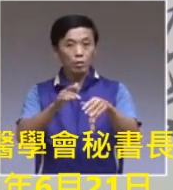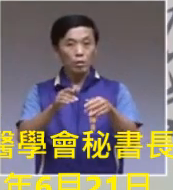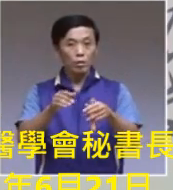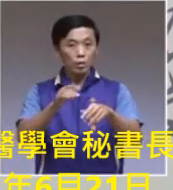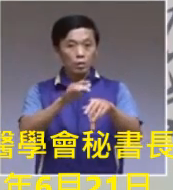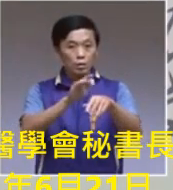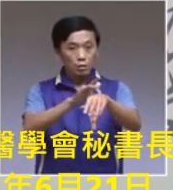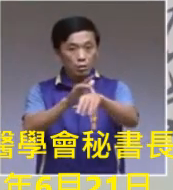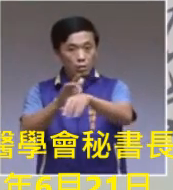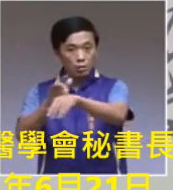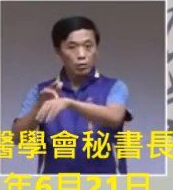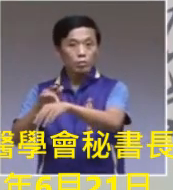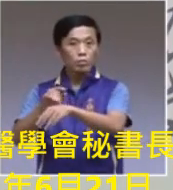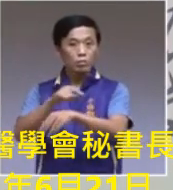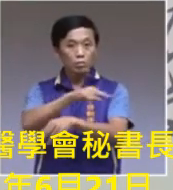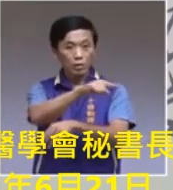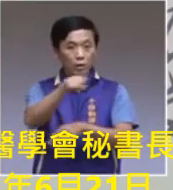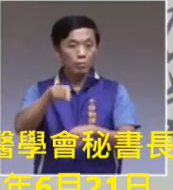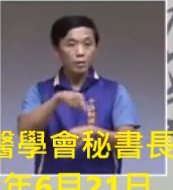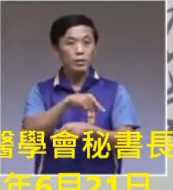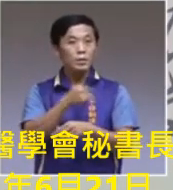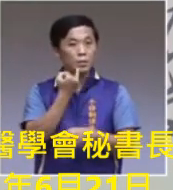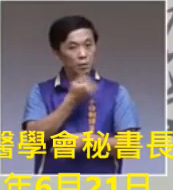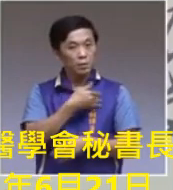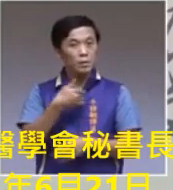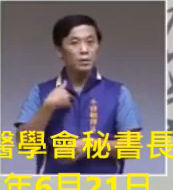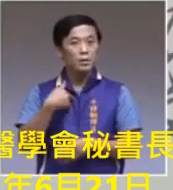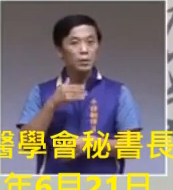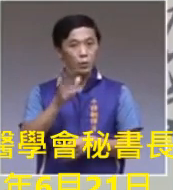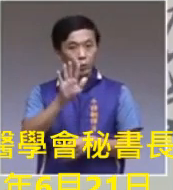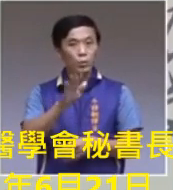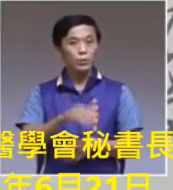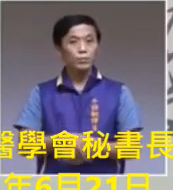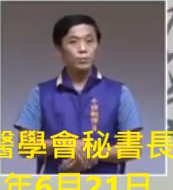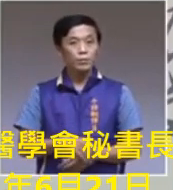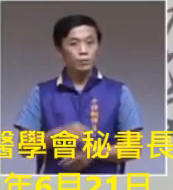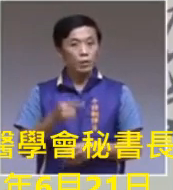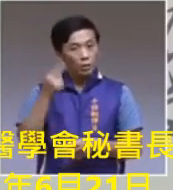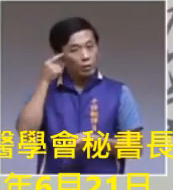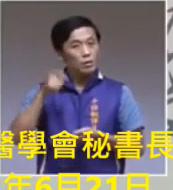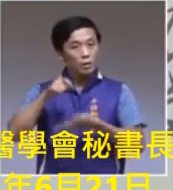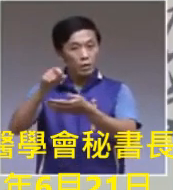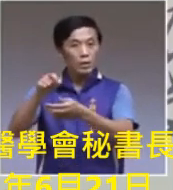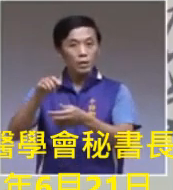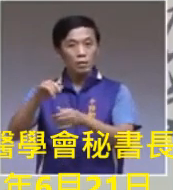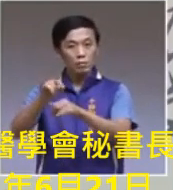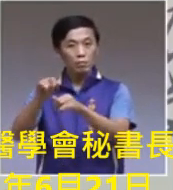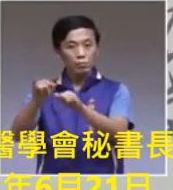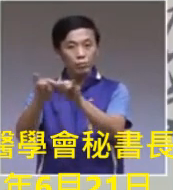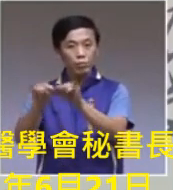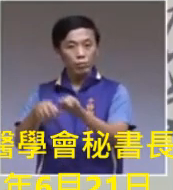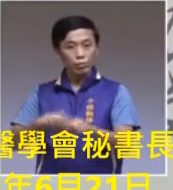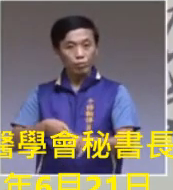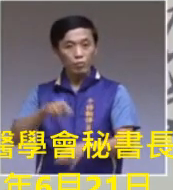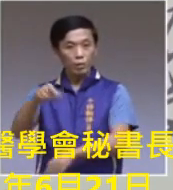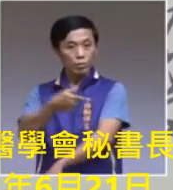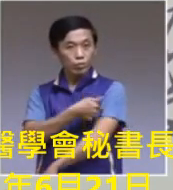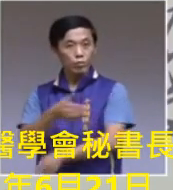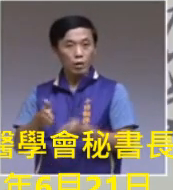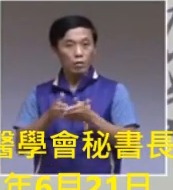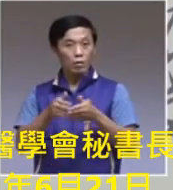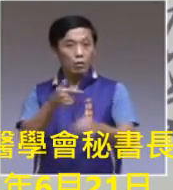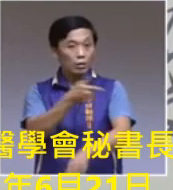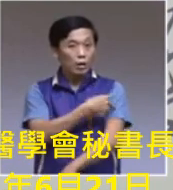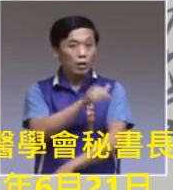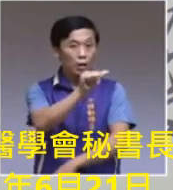者，那有可能接触的状况之下，都会建议做施打。那要打 A G 疫苗，还是要